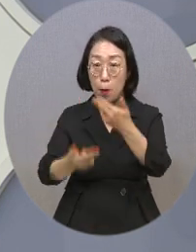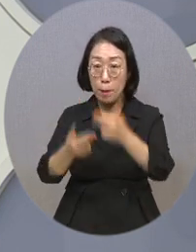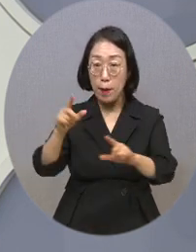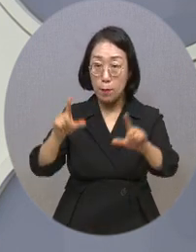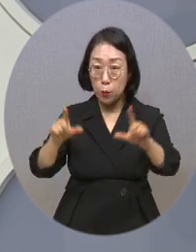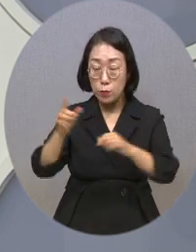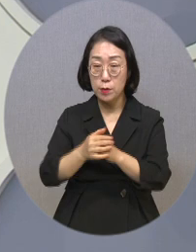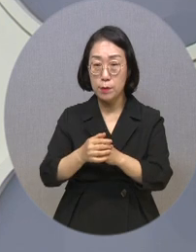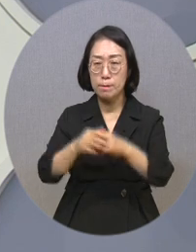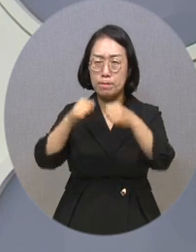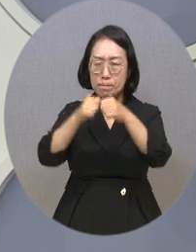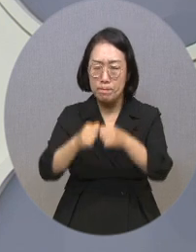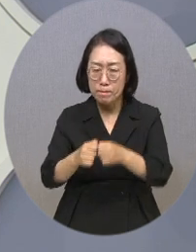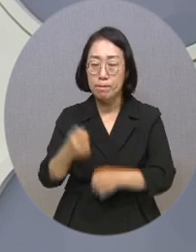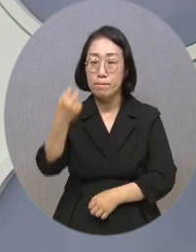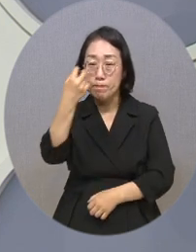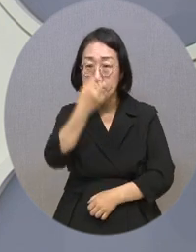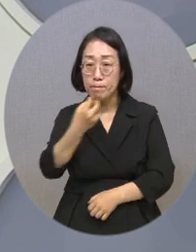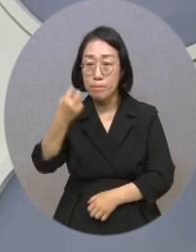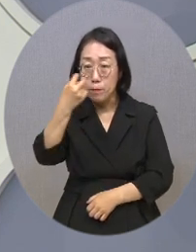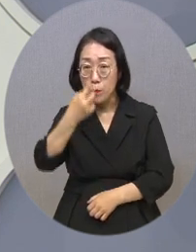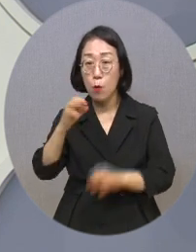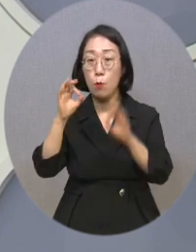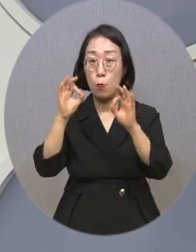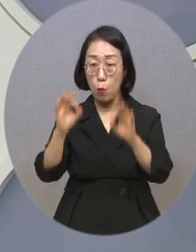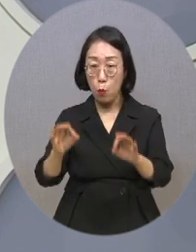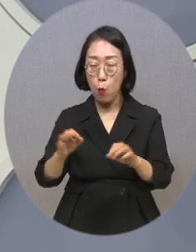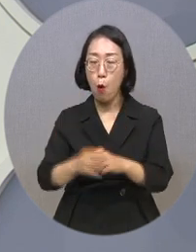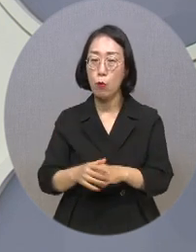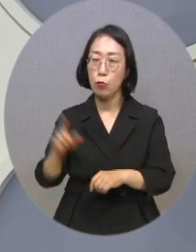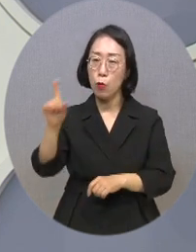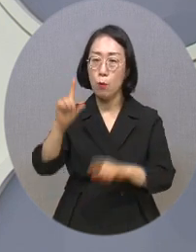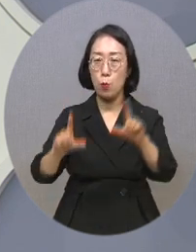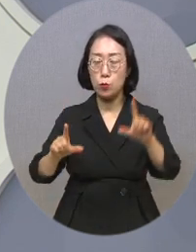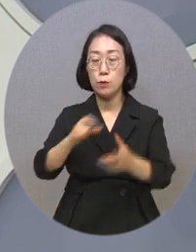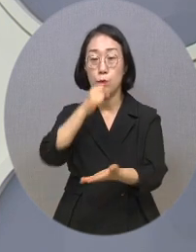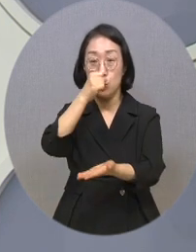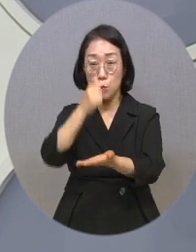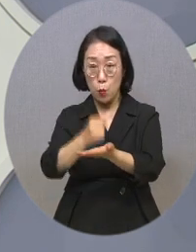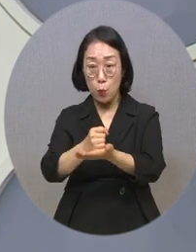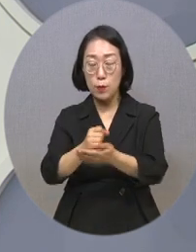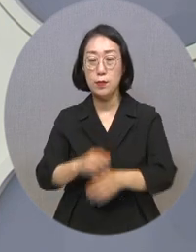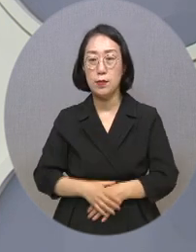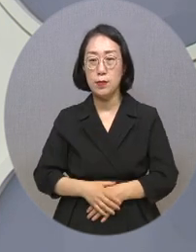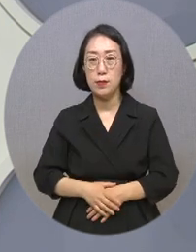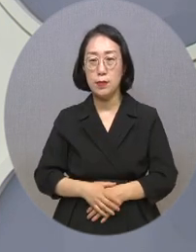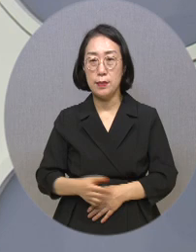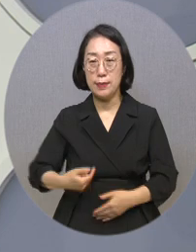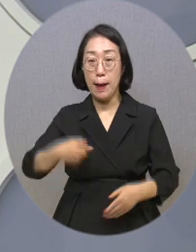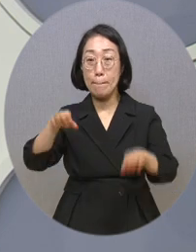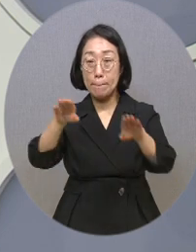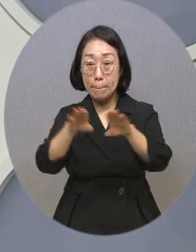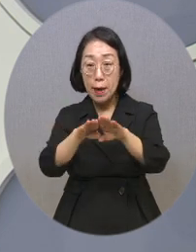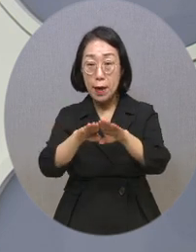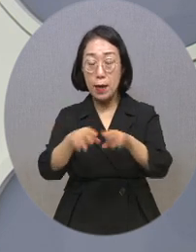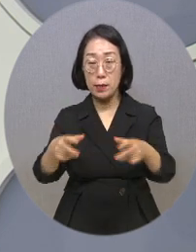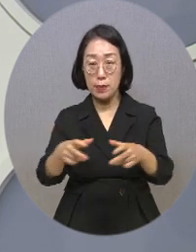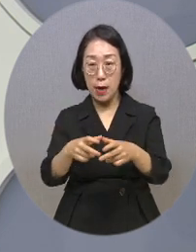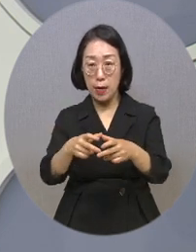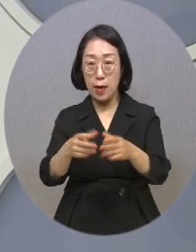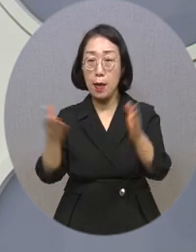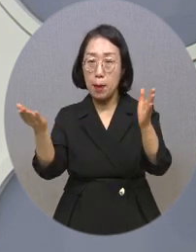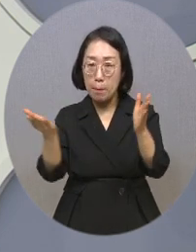모습을 살펴보고 어떤 모습으로 하는 것이 자폐성장애인을 위해서 제대로 된